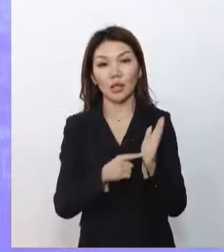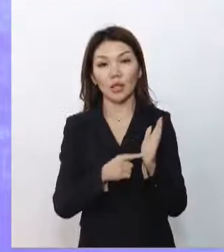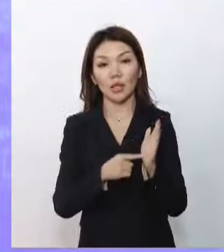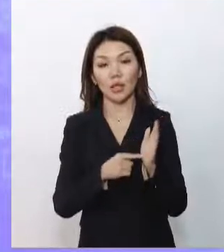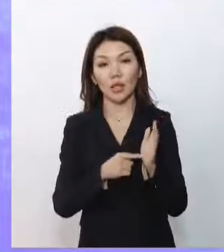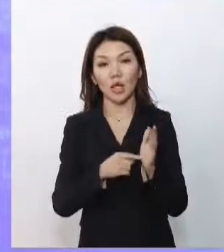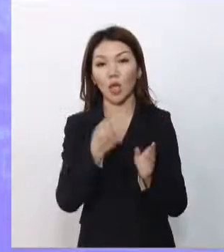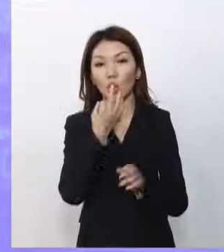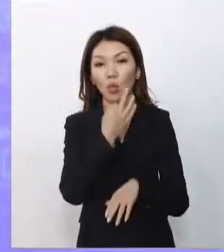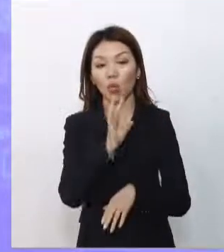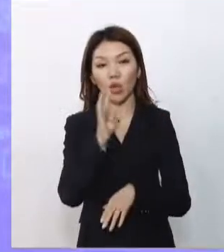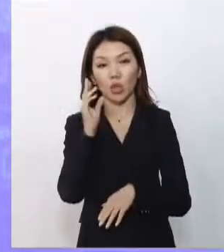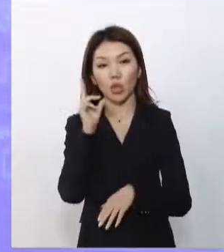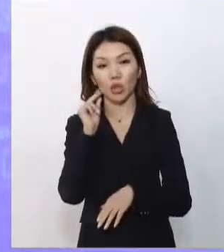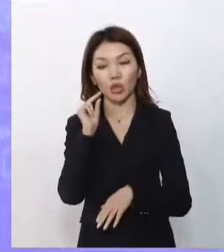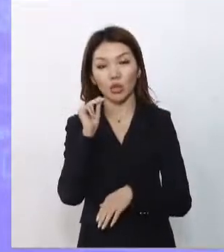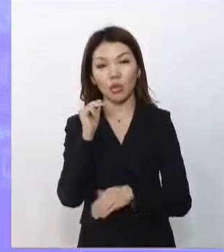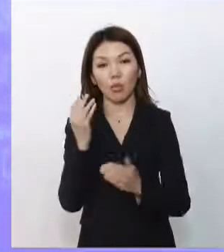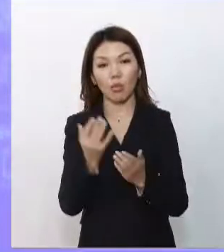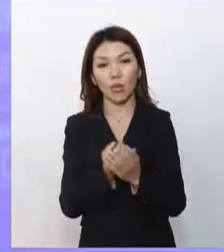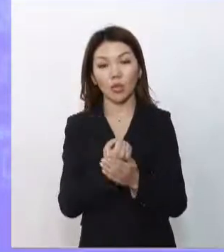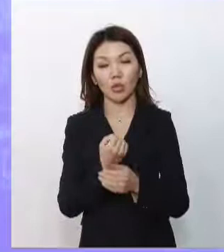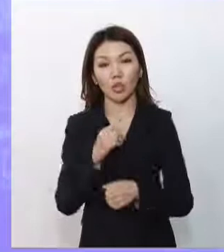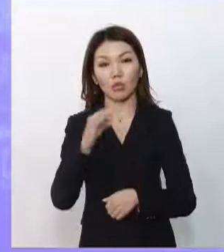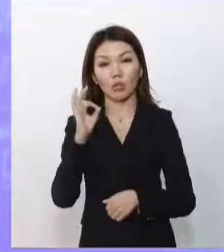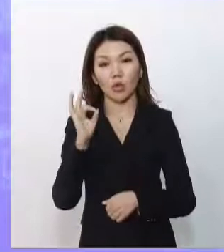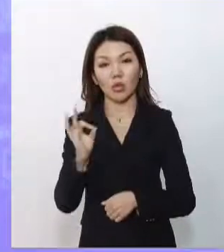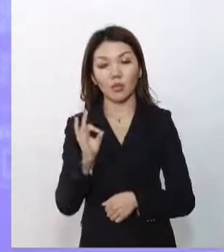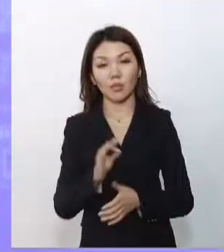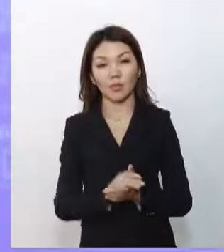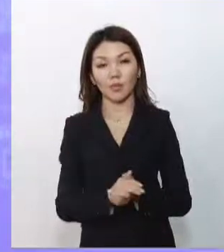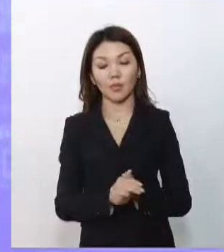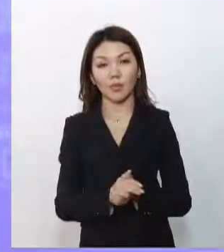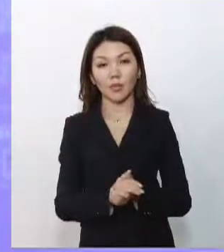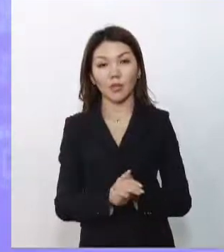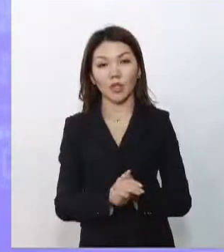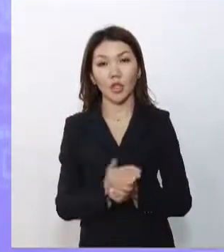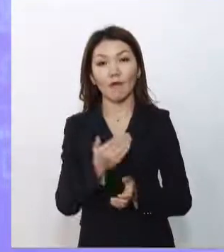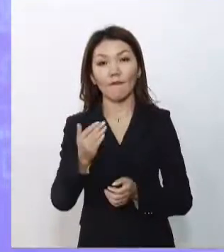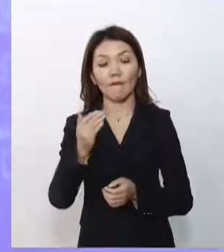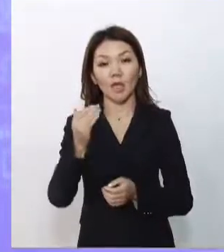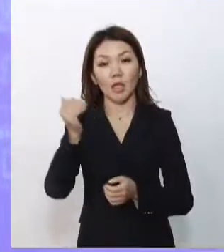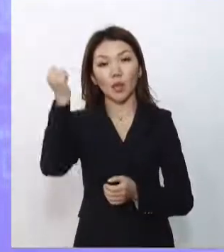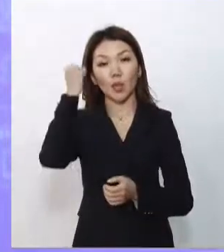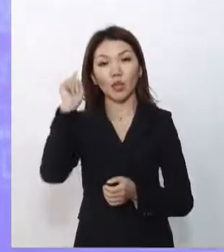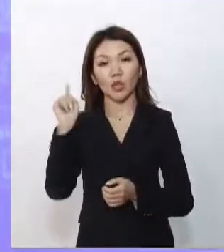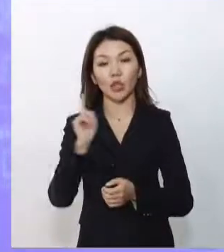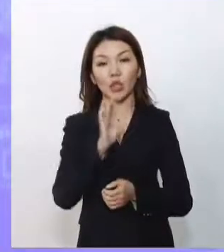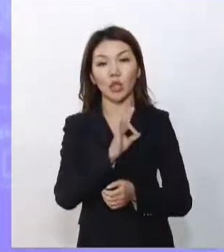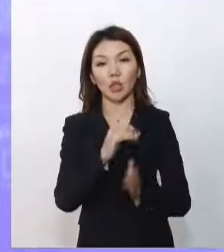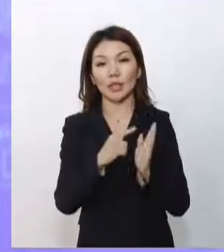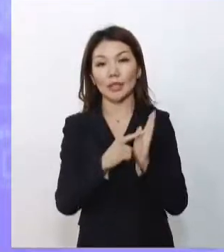на любое число, то получится 0. И, конечно, вы помните, что на